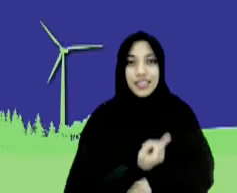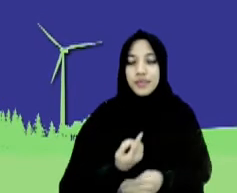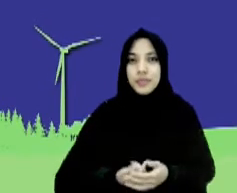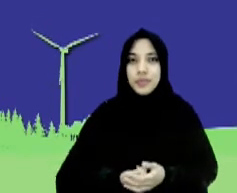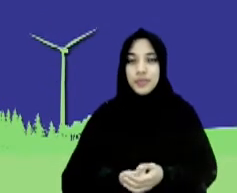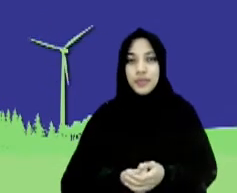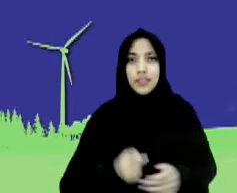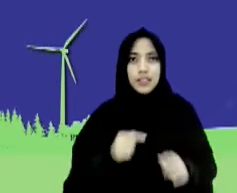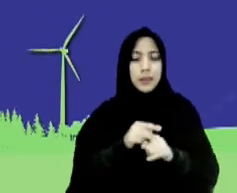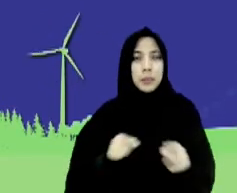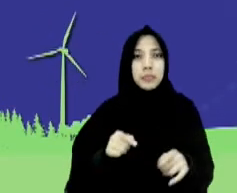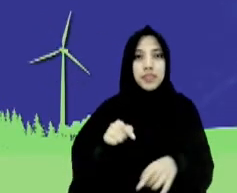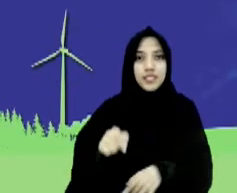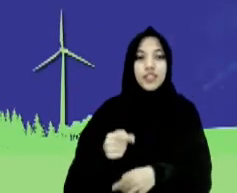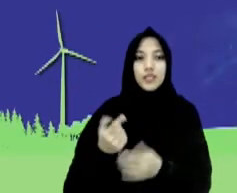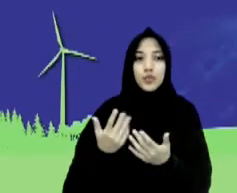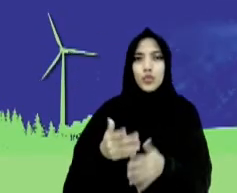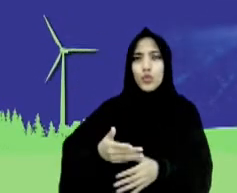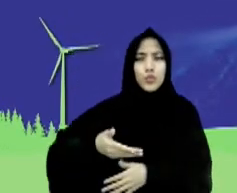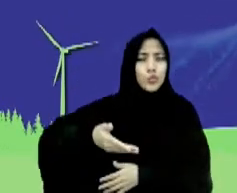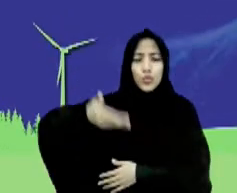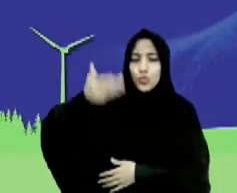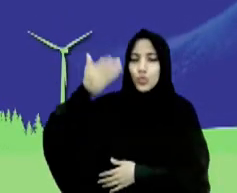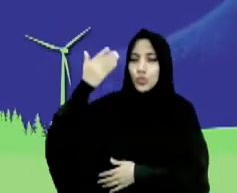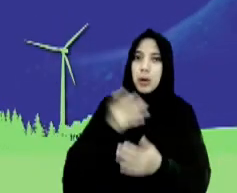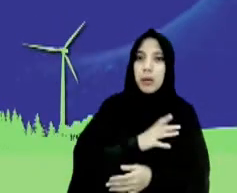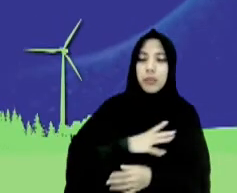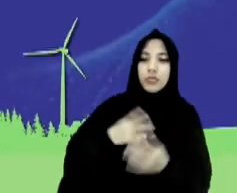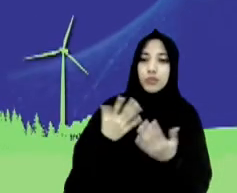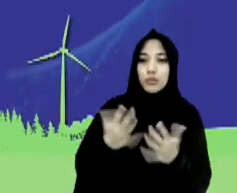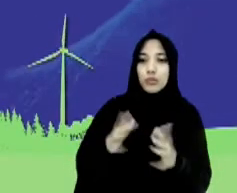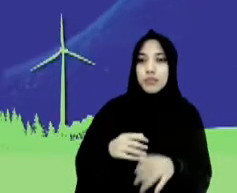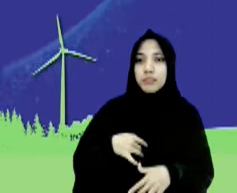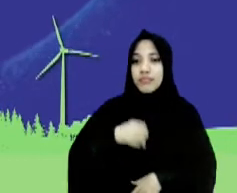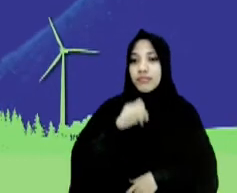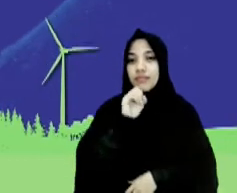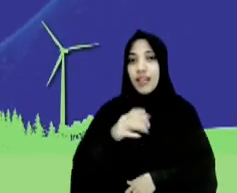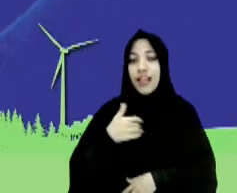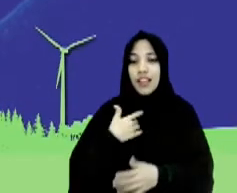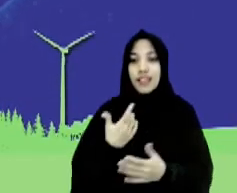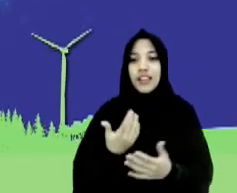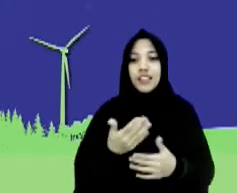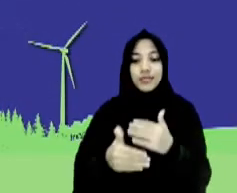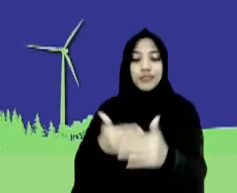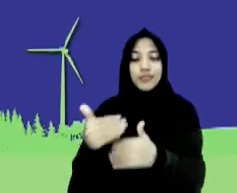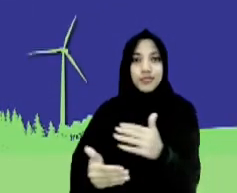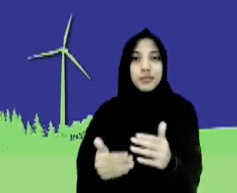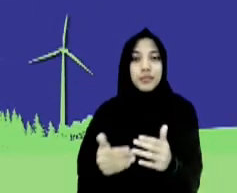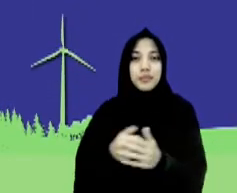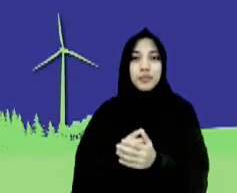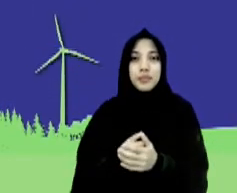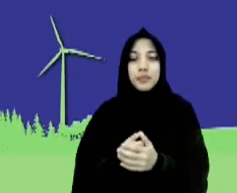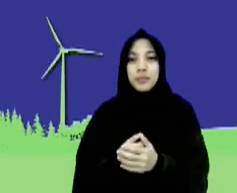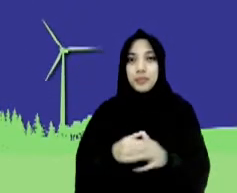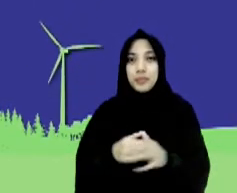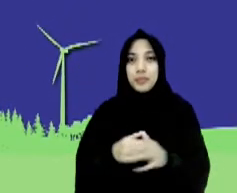itu sudah ada dari bertahun-tahun yang lalu yang what we call sustainability risk Policy jadi every